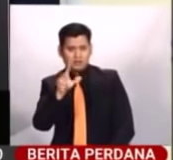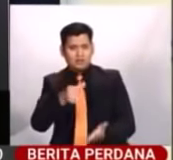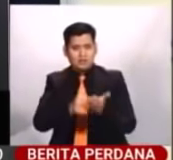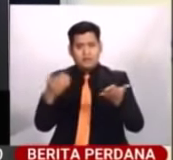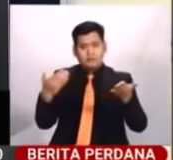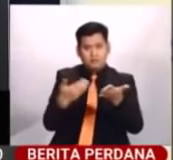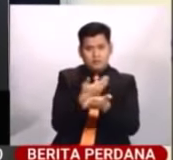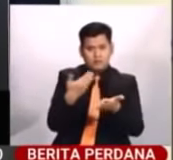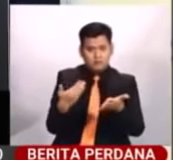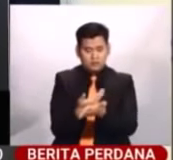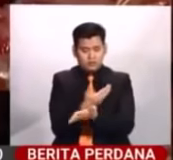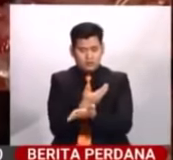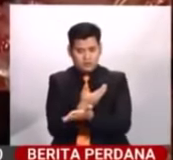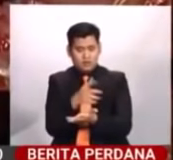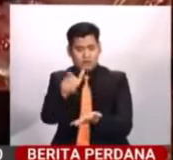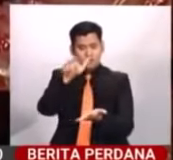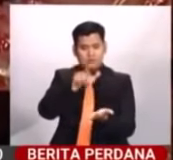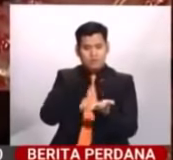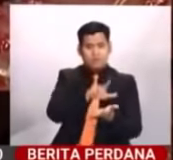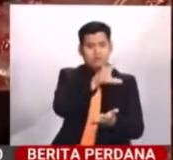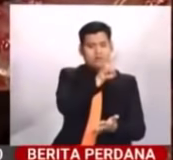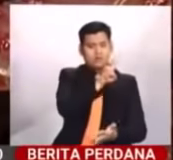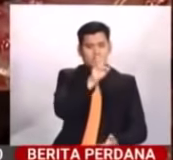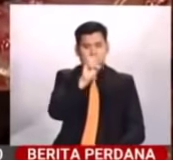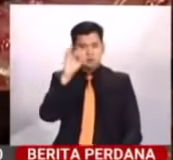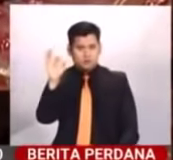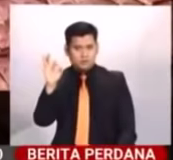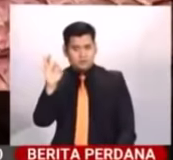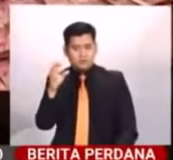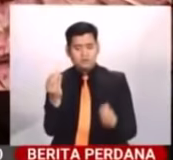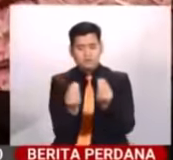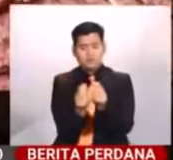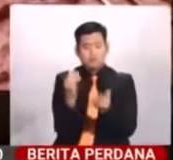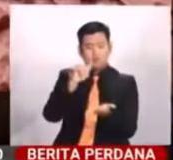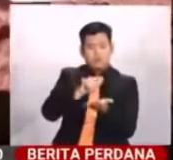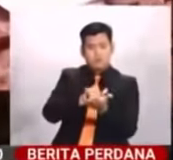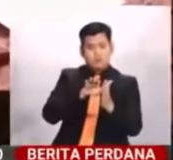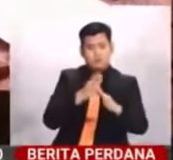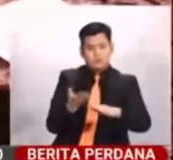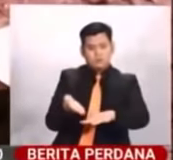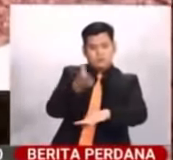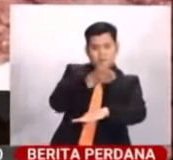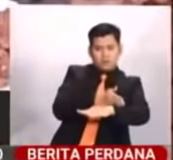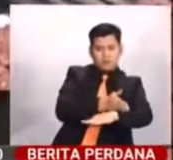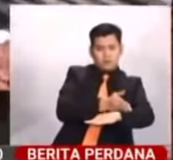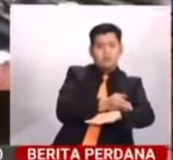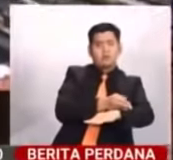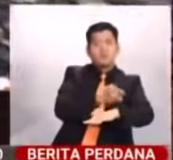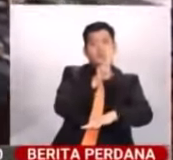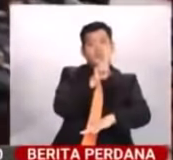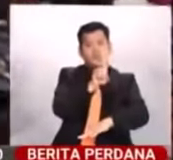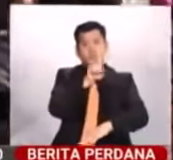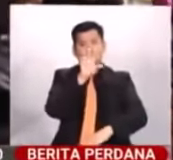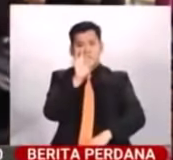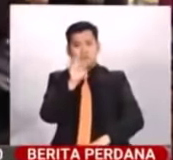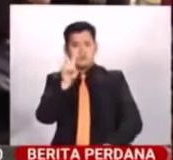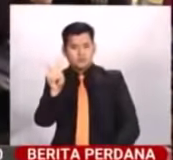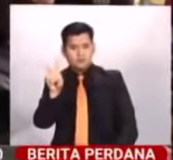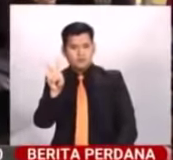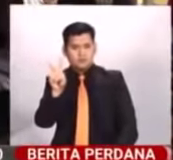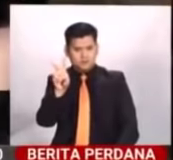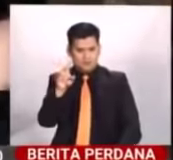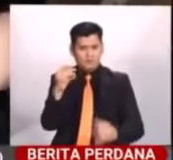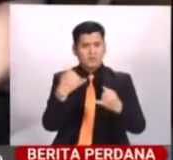NPS dilaporkan pada 2009. Namun jumlah itu meningkat kepada 892 jenis tahun lepas dan menjadi